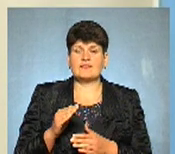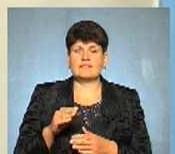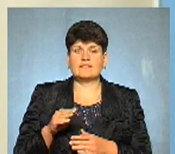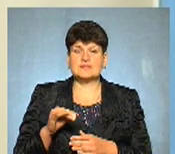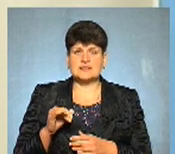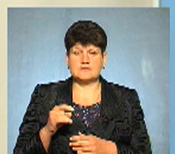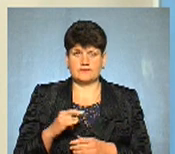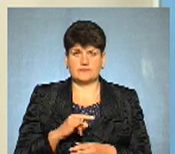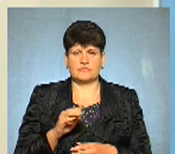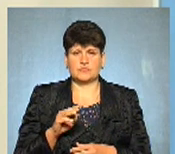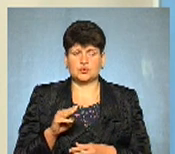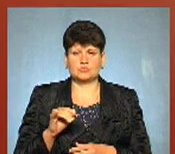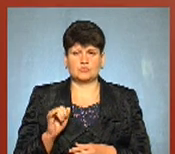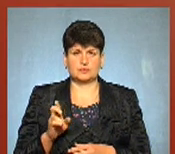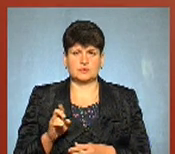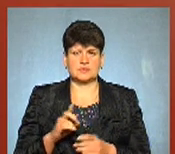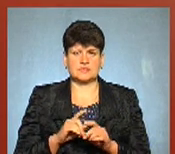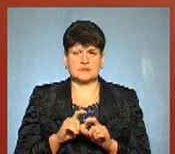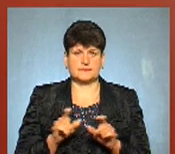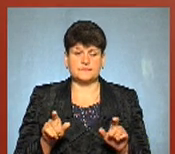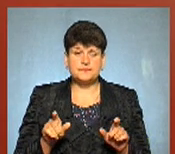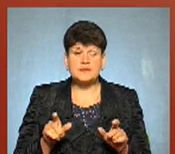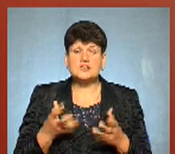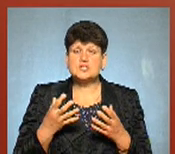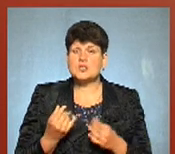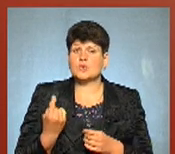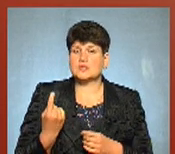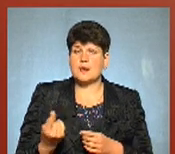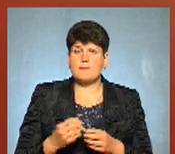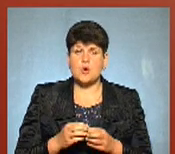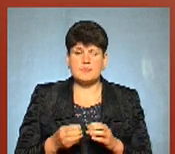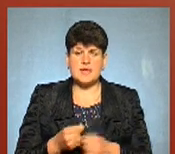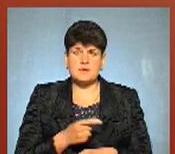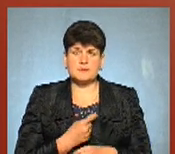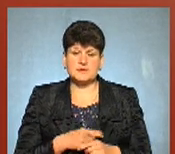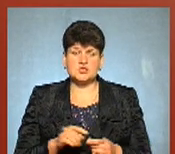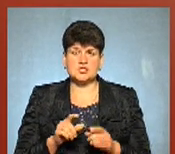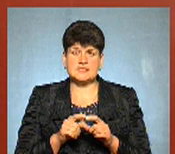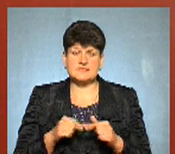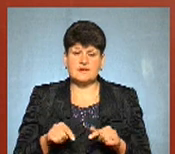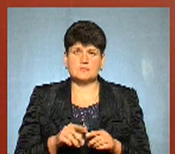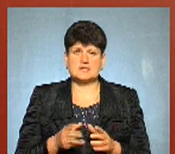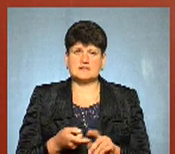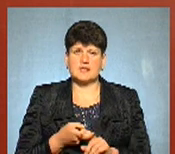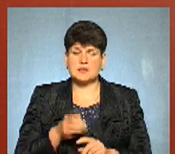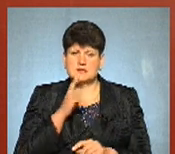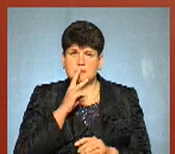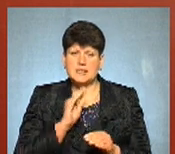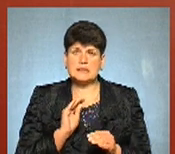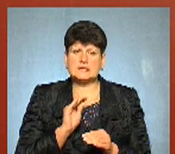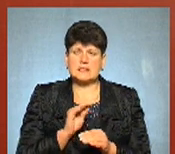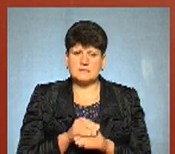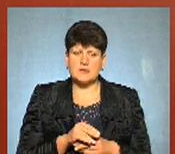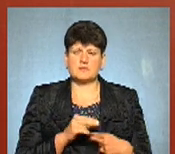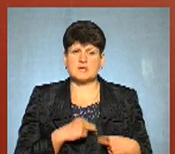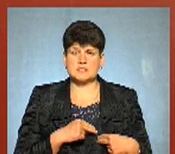тезіопульмонологічних центрах, відповідно. Ще одна проблема в медичній сфері стосувалася заробітних плат і надбавок наших медпрацівників. Також